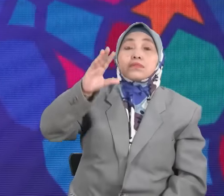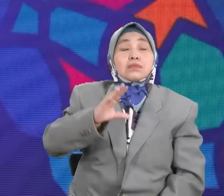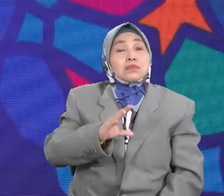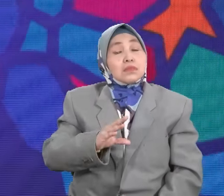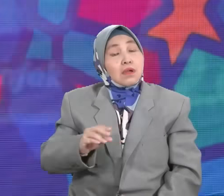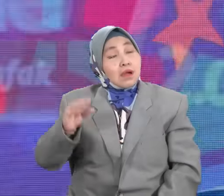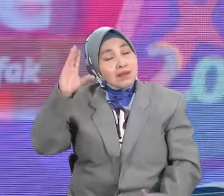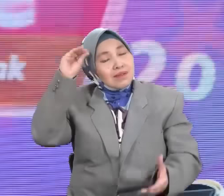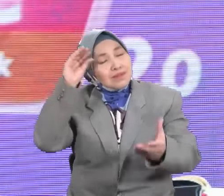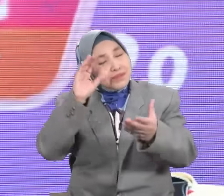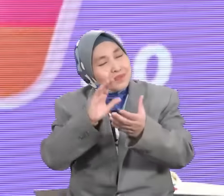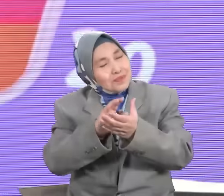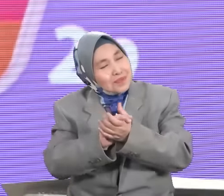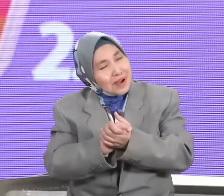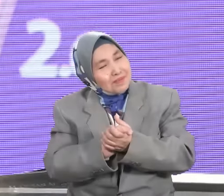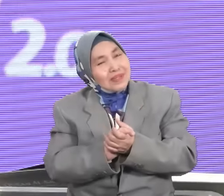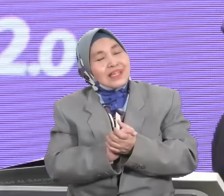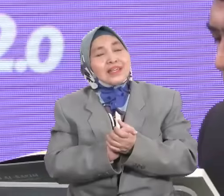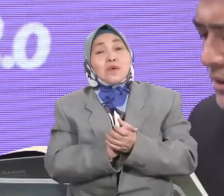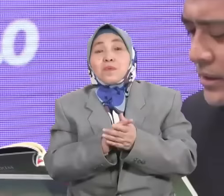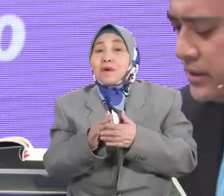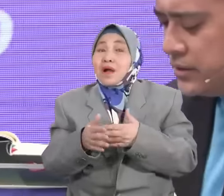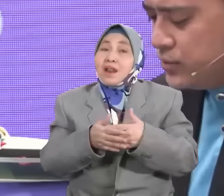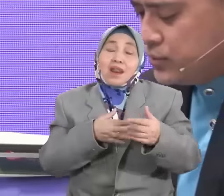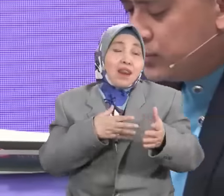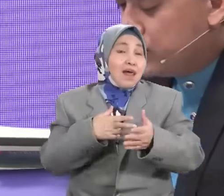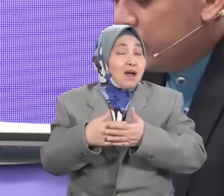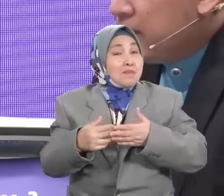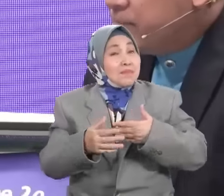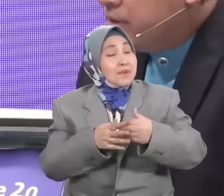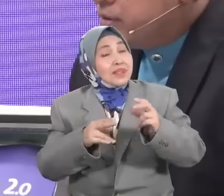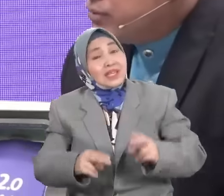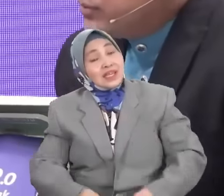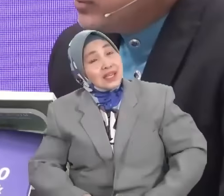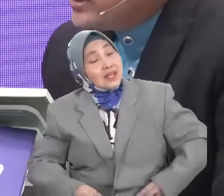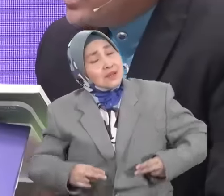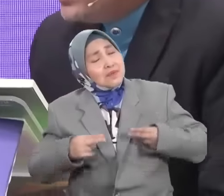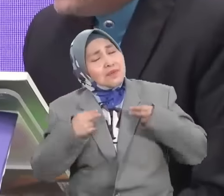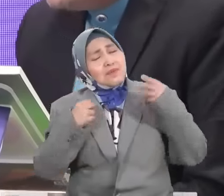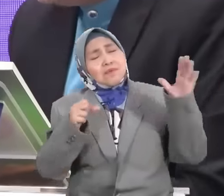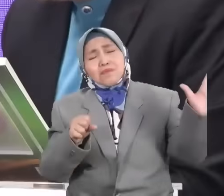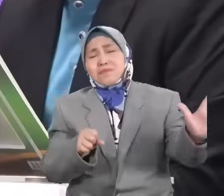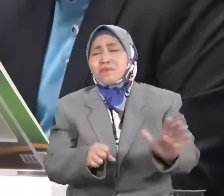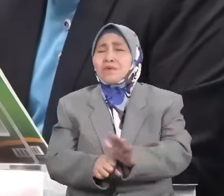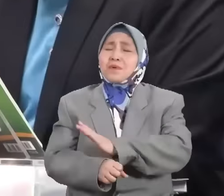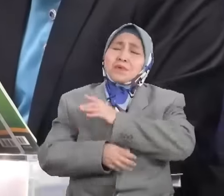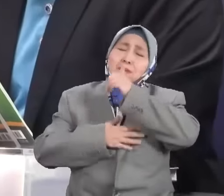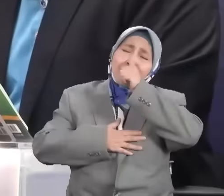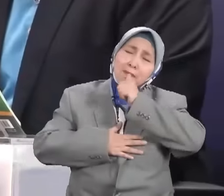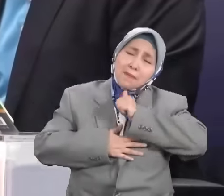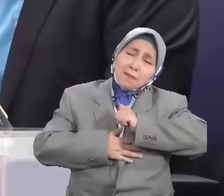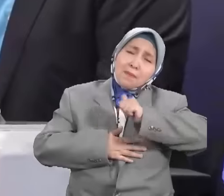suaminya biarpun hidup penuh derita